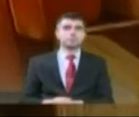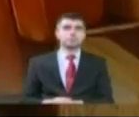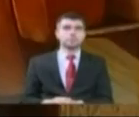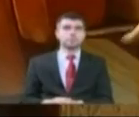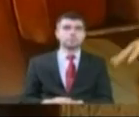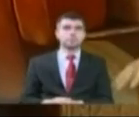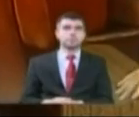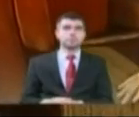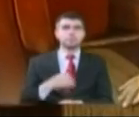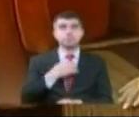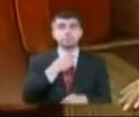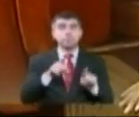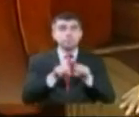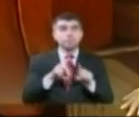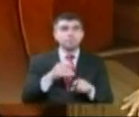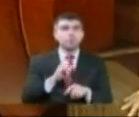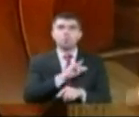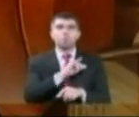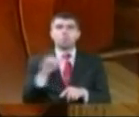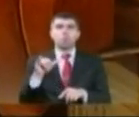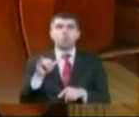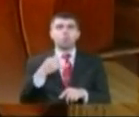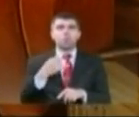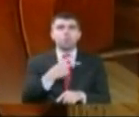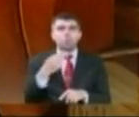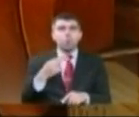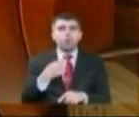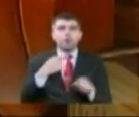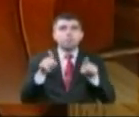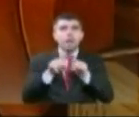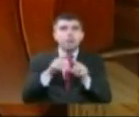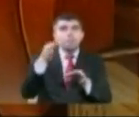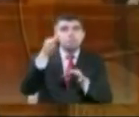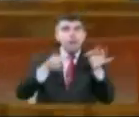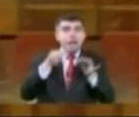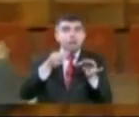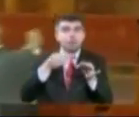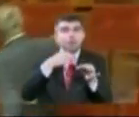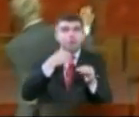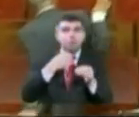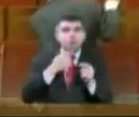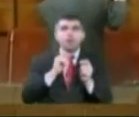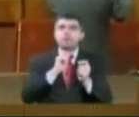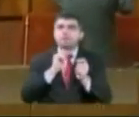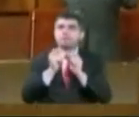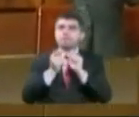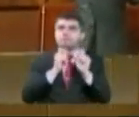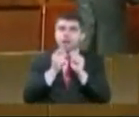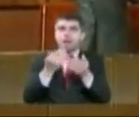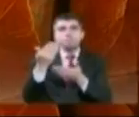محترم، لا تلجأ الوزارة إلى المسطرة القضائية إلا عندما نستنفد يعني